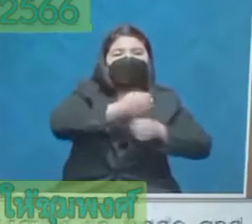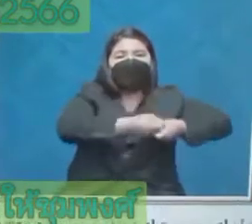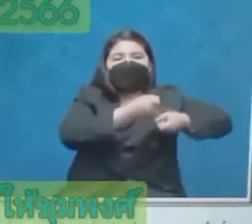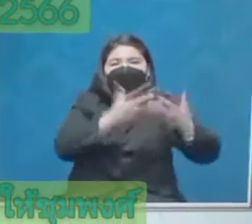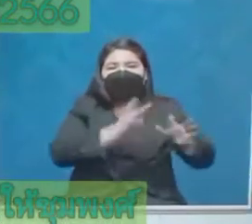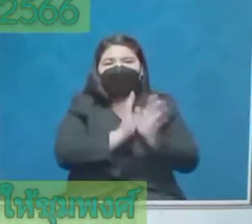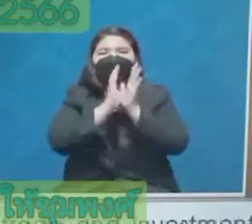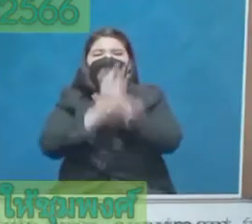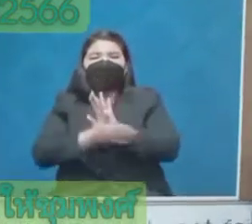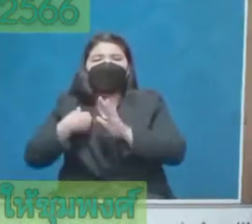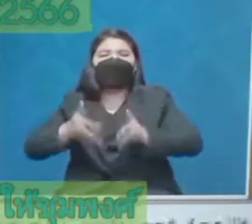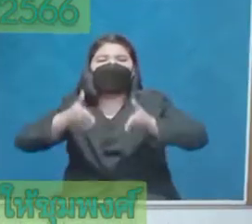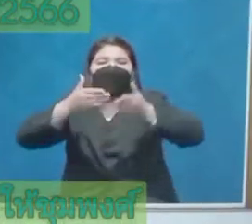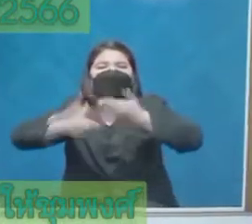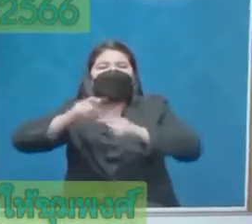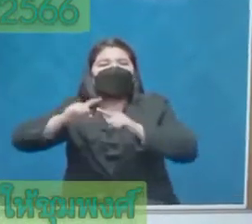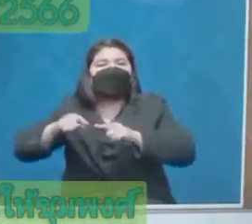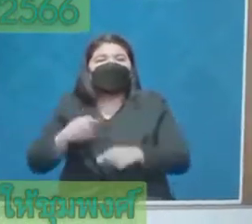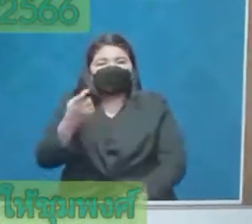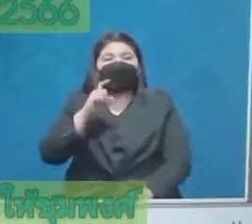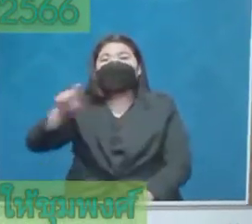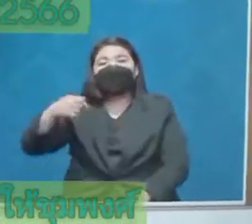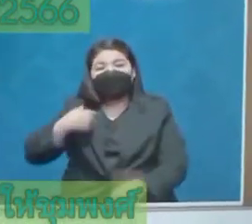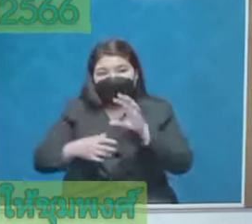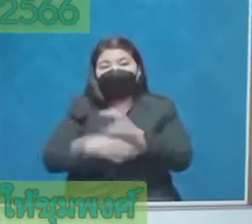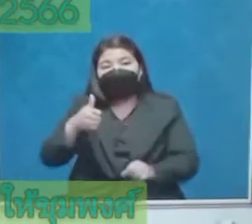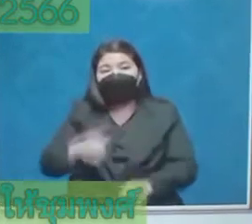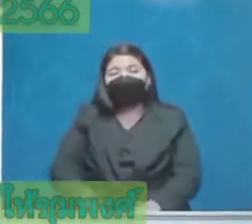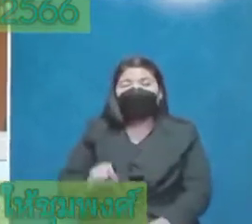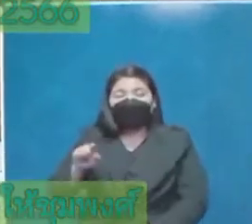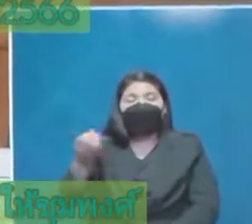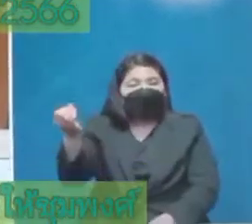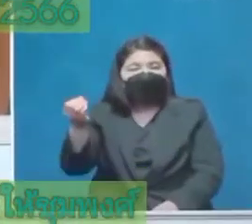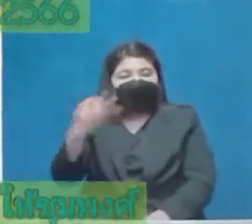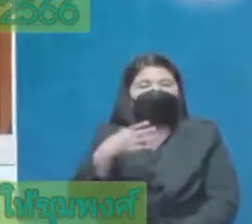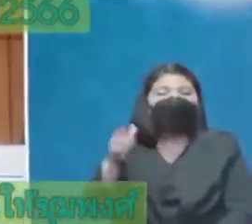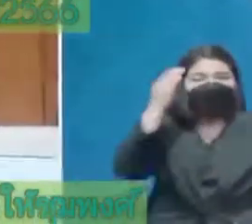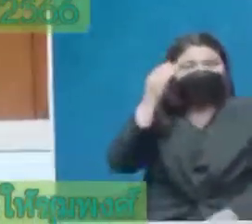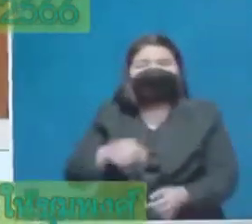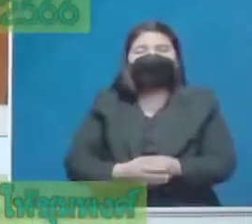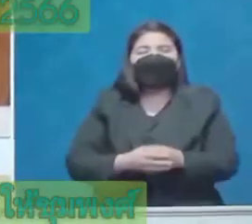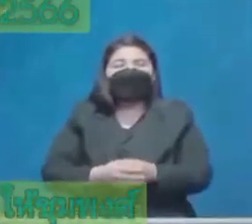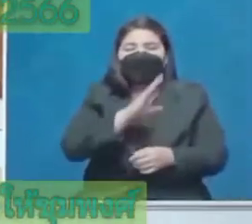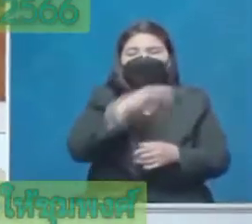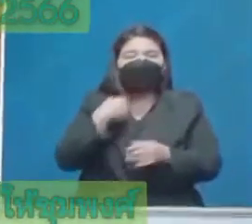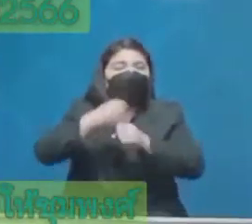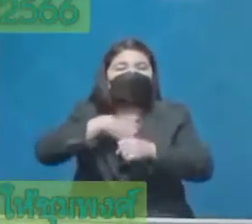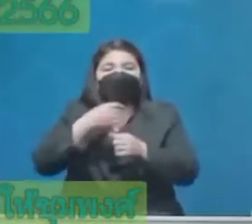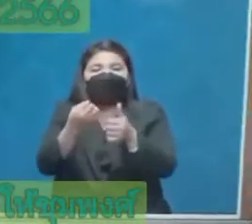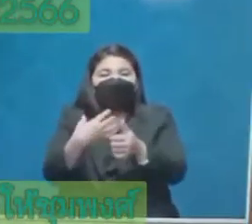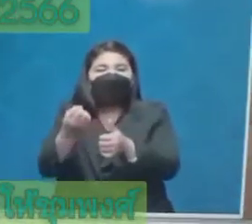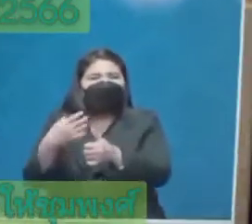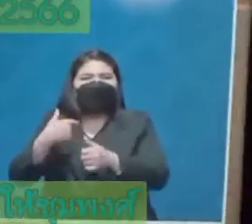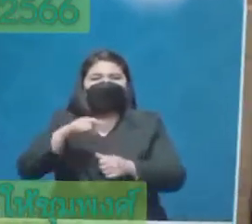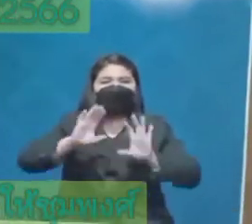มาปรับทำธุรกิจอาณาจักรอีกครับผมบังคับเขาได้เหรอผมต้องรับฟังความคิดเห็นครับไม่ใช่จะทำอะไรสักอย่างเนี่ยมันต้องรับฟังในทุกเรื่องครับไม่ใช่มีรั